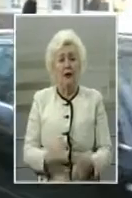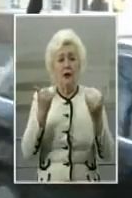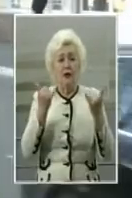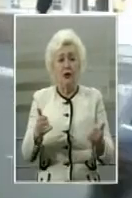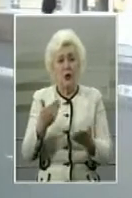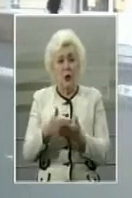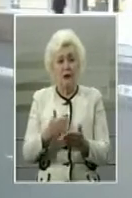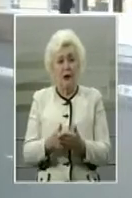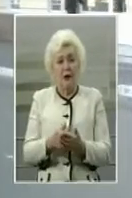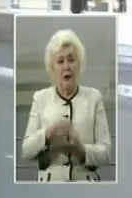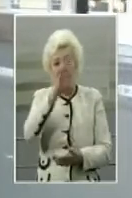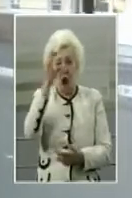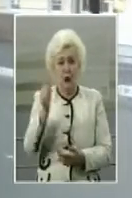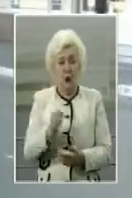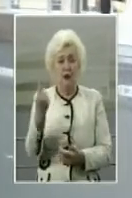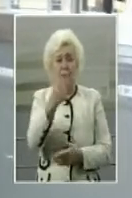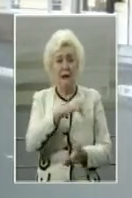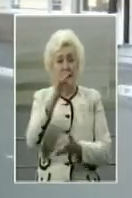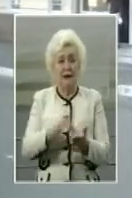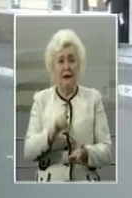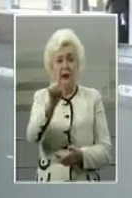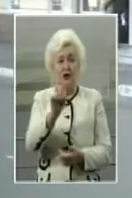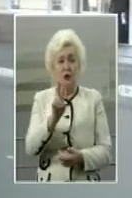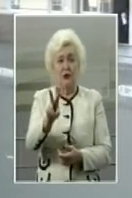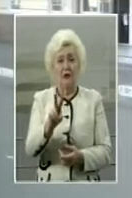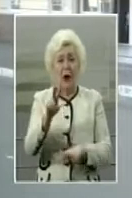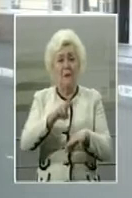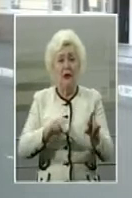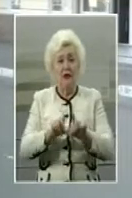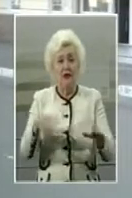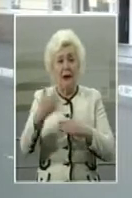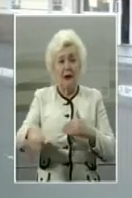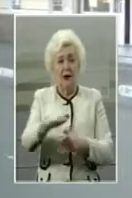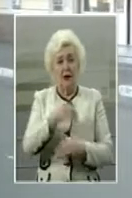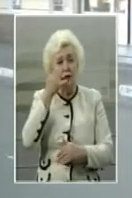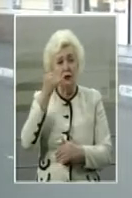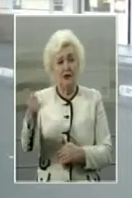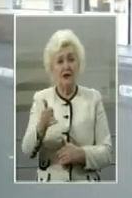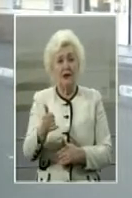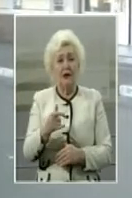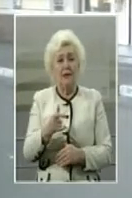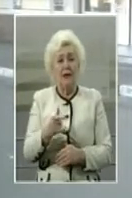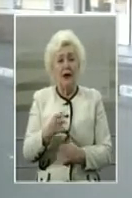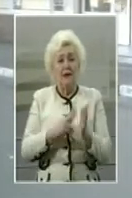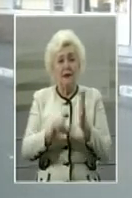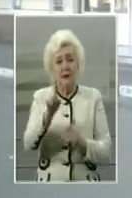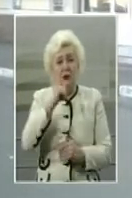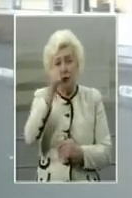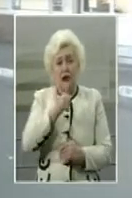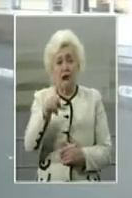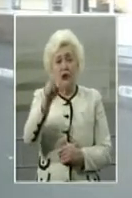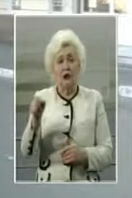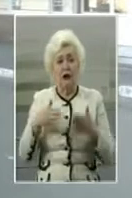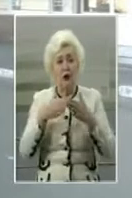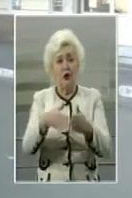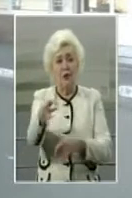Сьогодні близько опівночі єдиний центр 102 поліції Херсонщини зателефонував 51-річний мешканець Корабельного